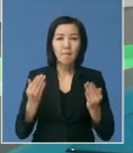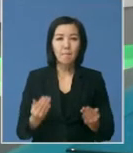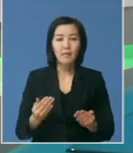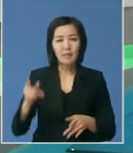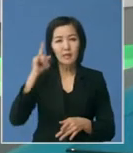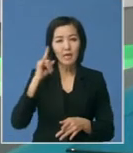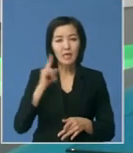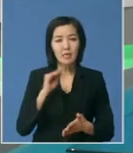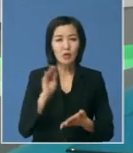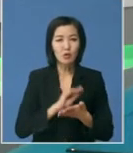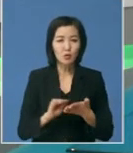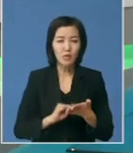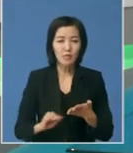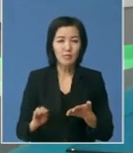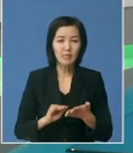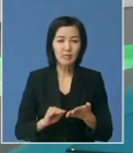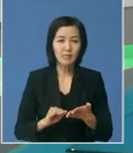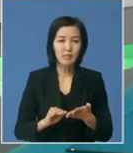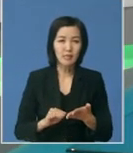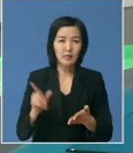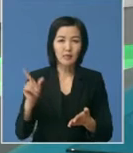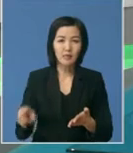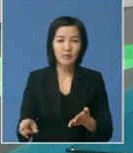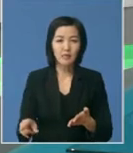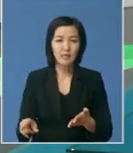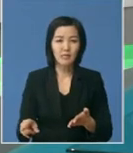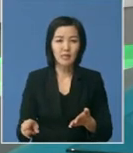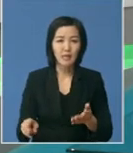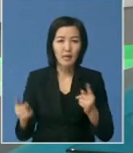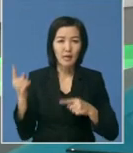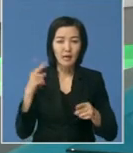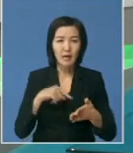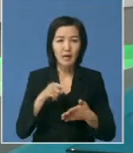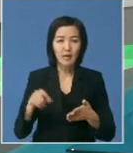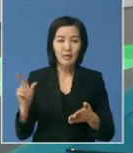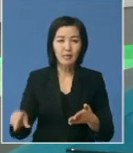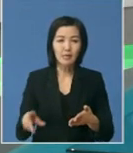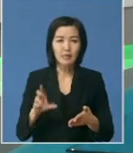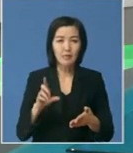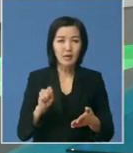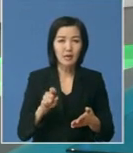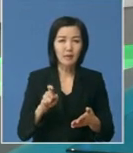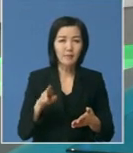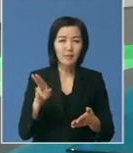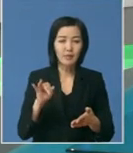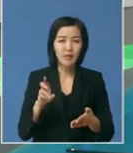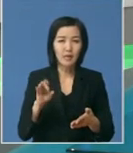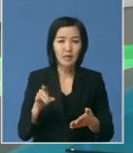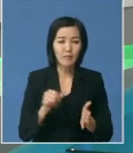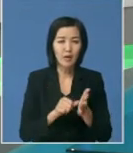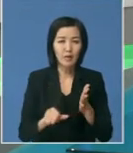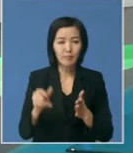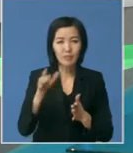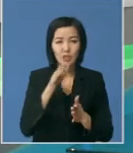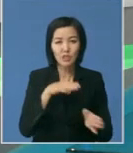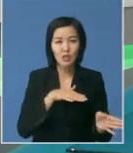Қазақ журналистикасының қара нары сырбаз мінезді азамат сыршыл ақын Нүсіпбай Әбдірахым 60 жасқа толды. Асқар аласуға абыроймен жеткен